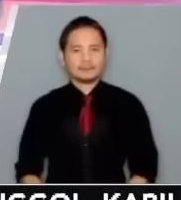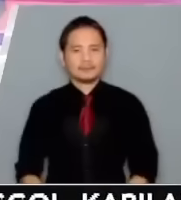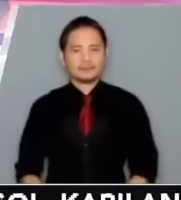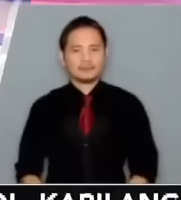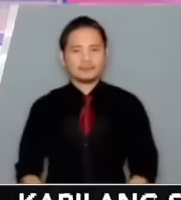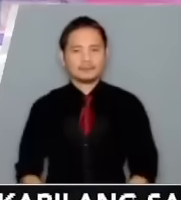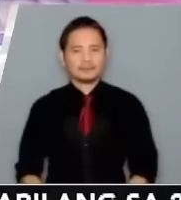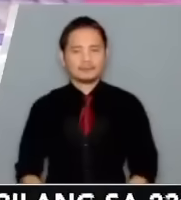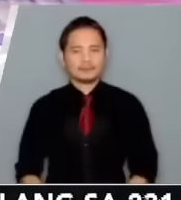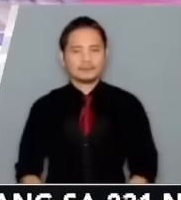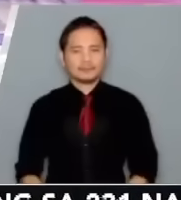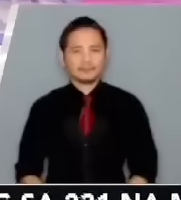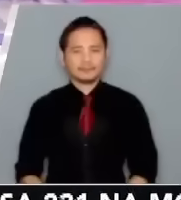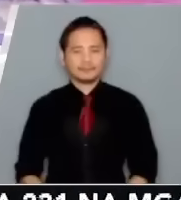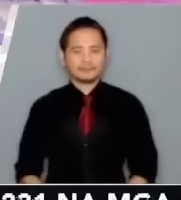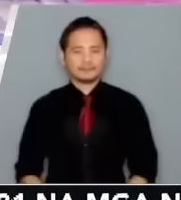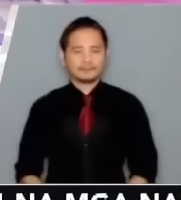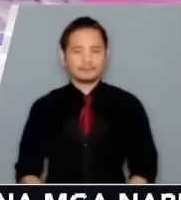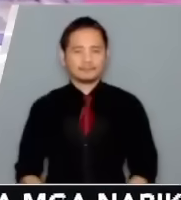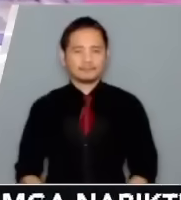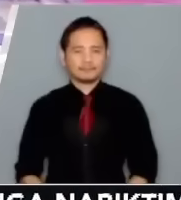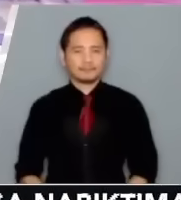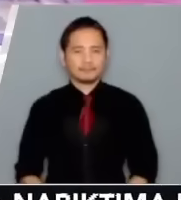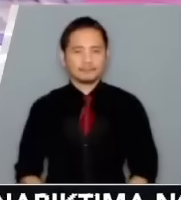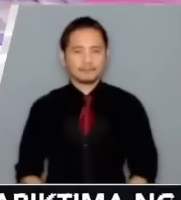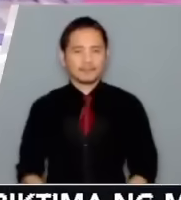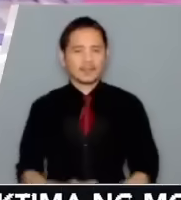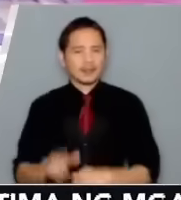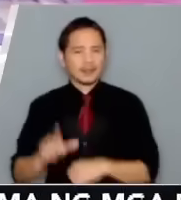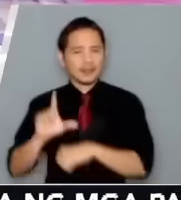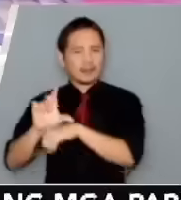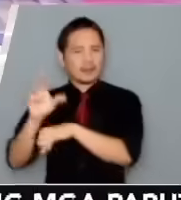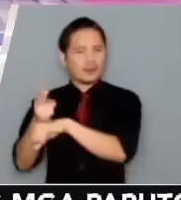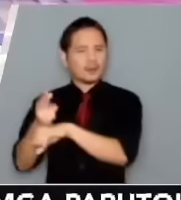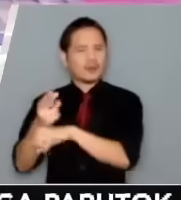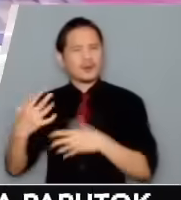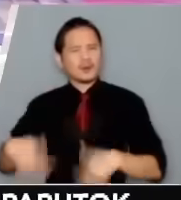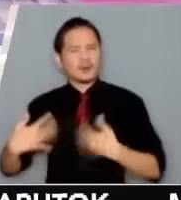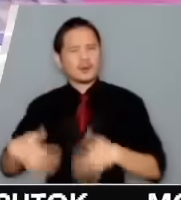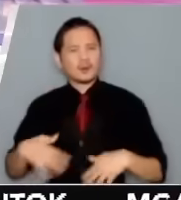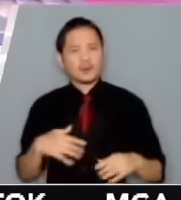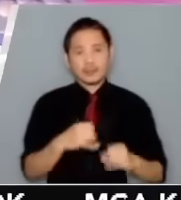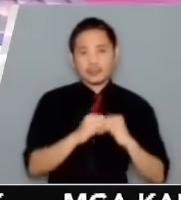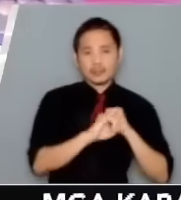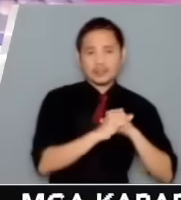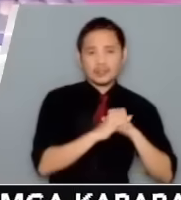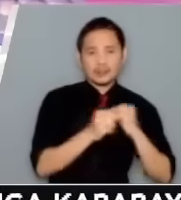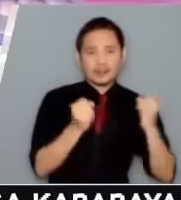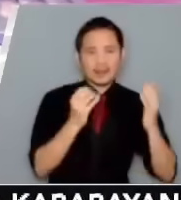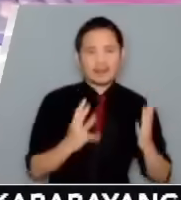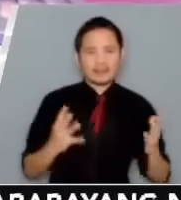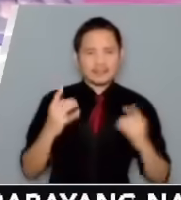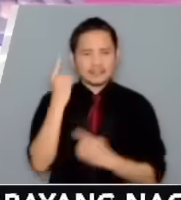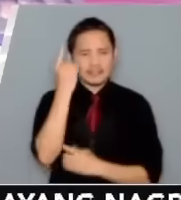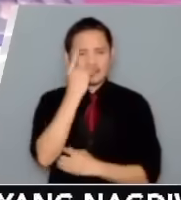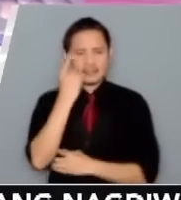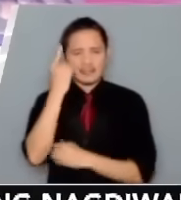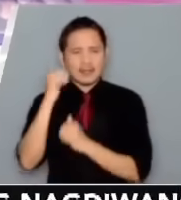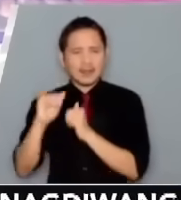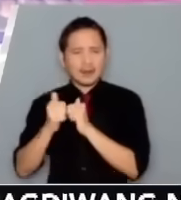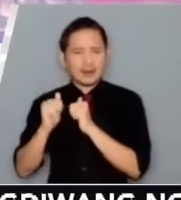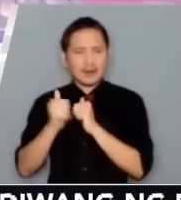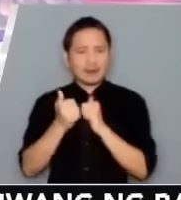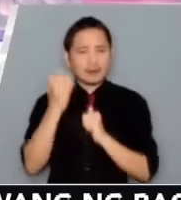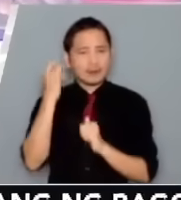nangangamba para sa kanilang kabuhayan ng ilang jeepney driver na hindi sumali sa PUV modernization. Paliwanag nila, gustuin